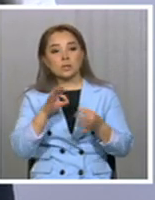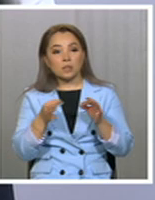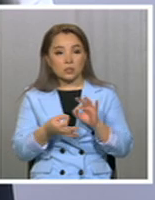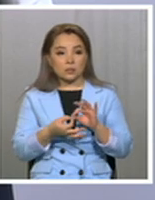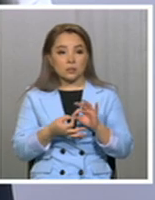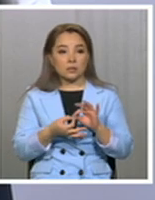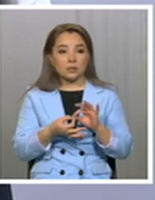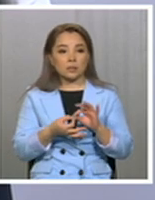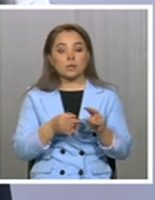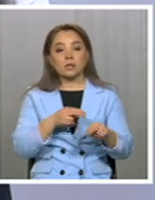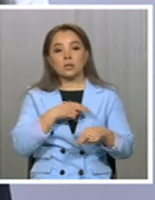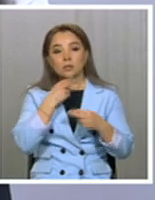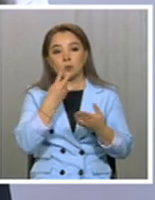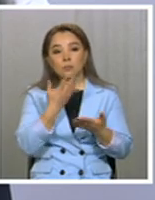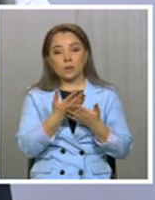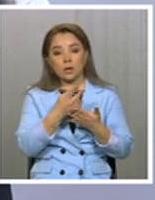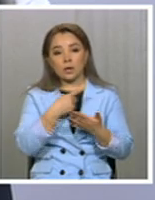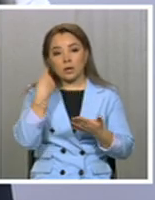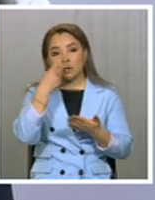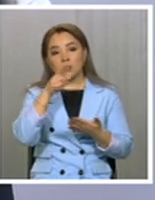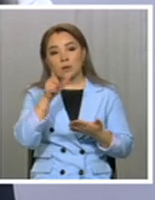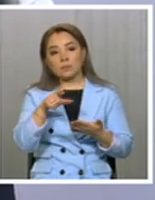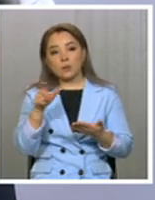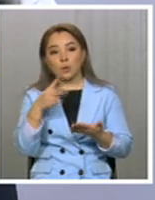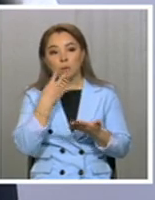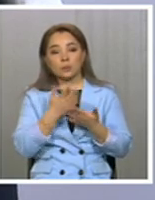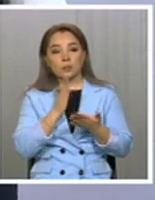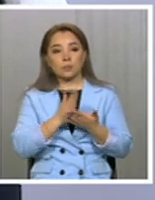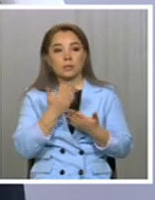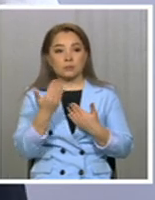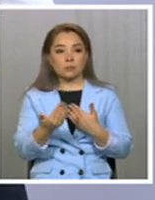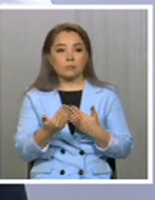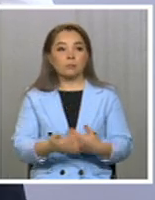терең үңілген адамның кейіпін білдіреді.